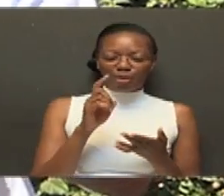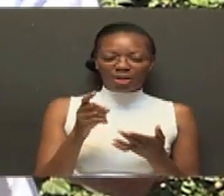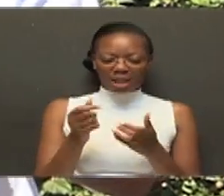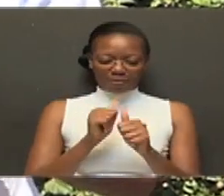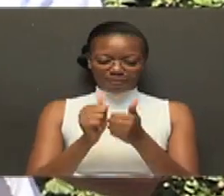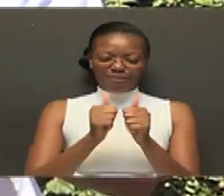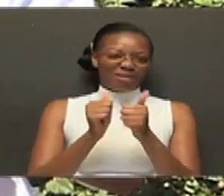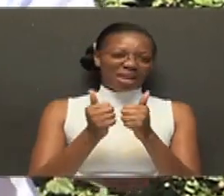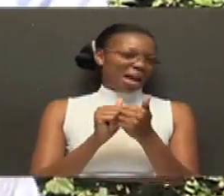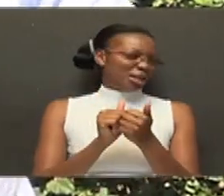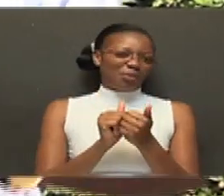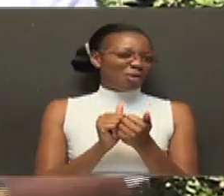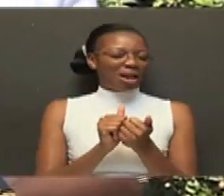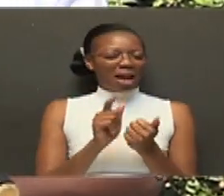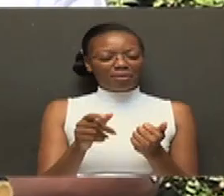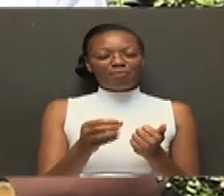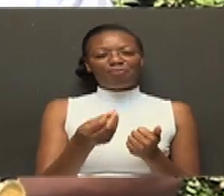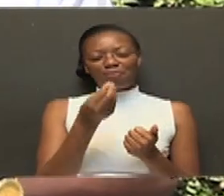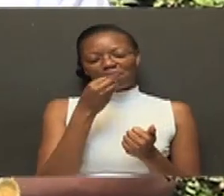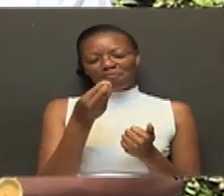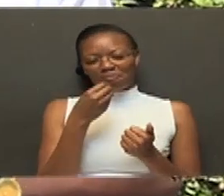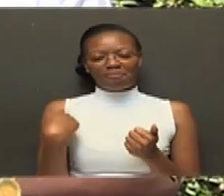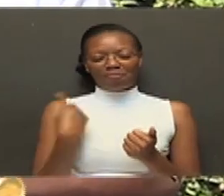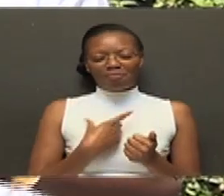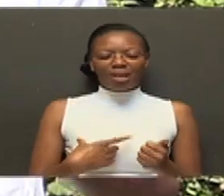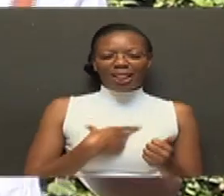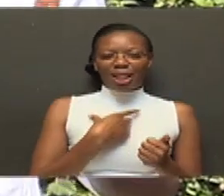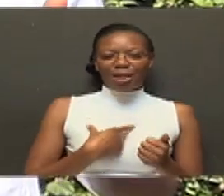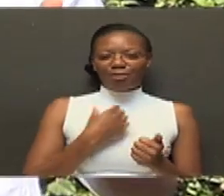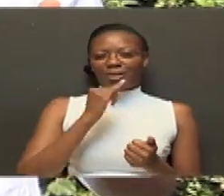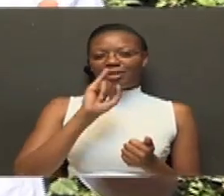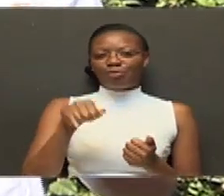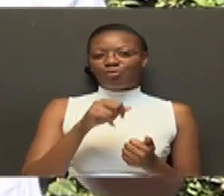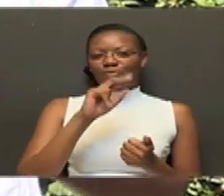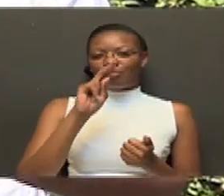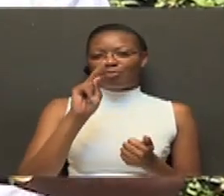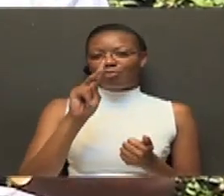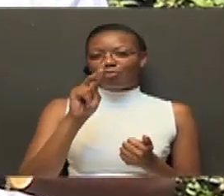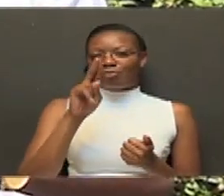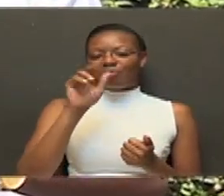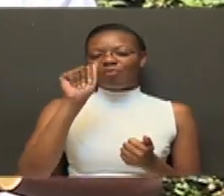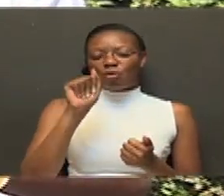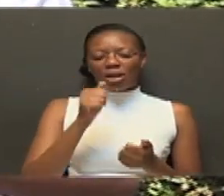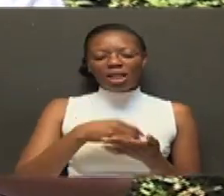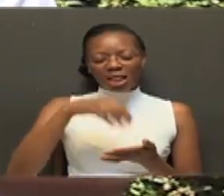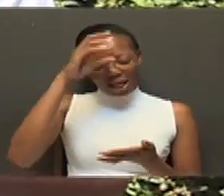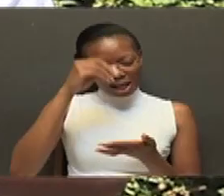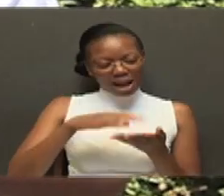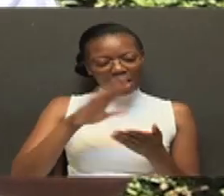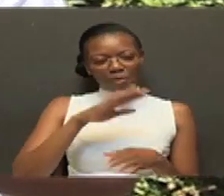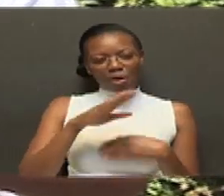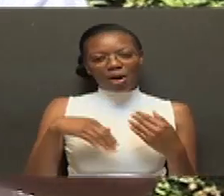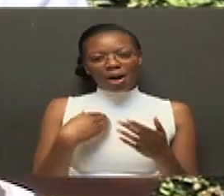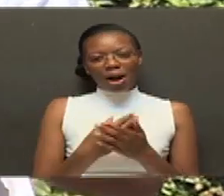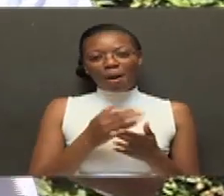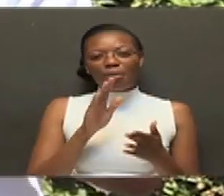ni cricket nyenje. Basi tuliabiri na kuelekea katika chuo kikuu cha utafiti cha Jekwa na kujifunza mengi kuhusiana na